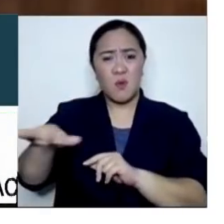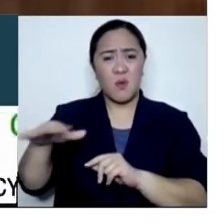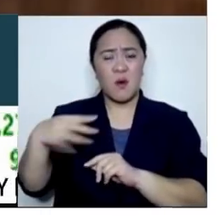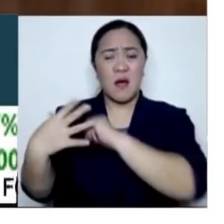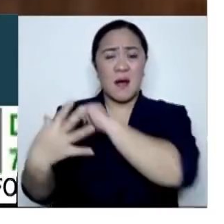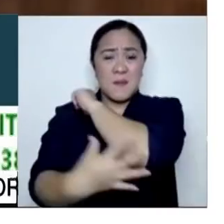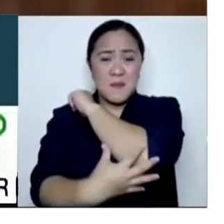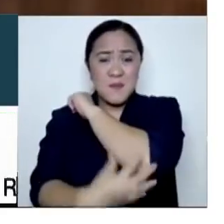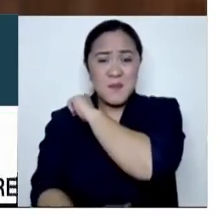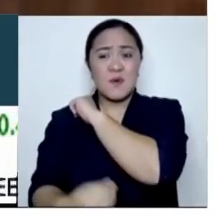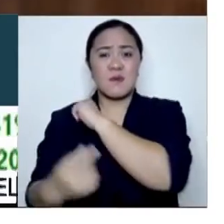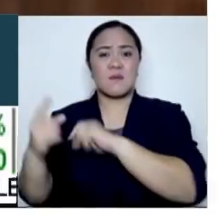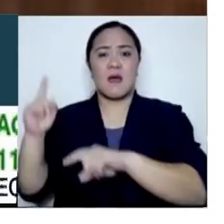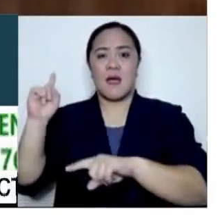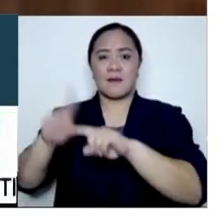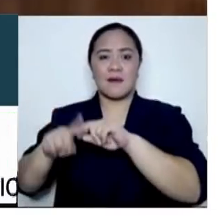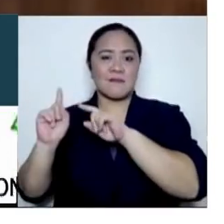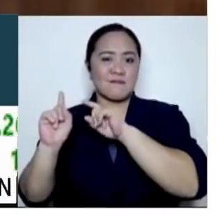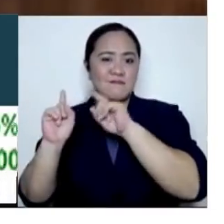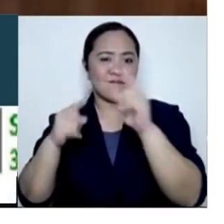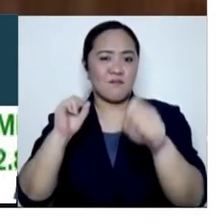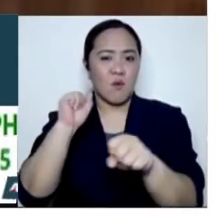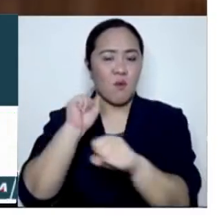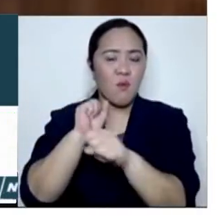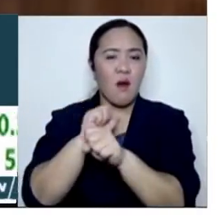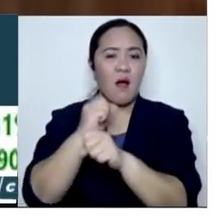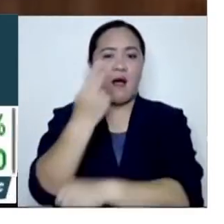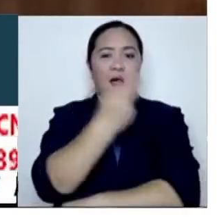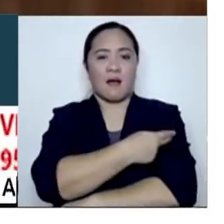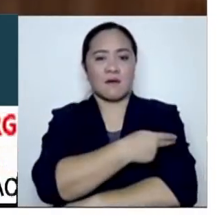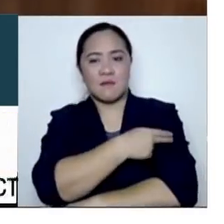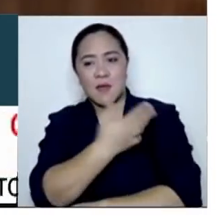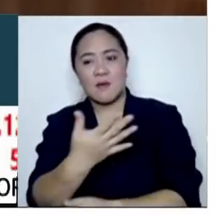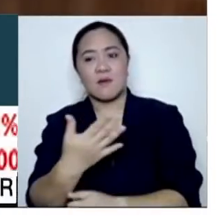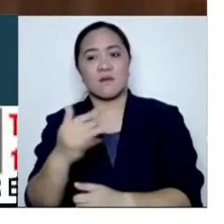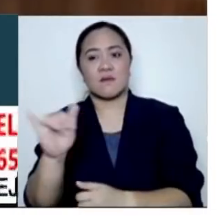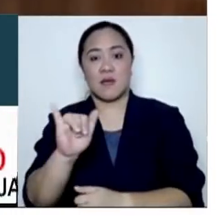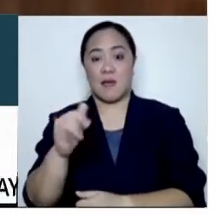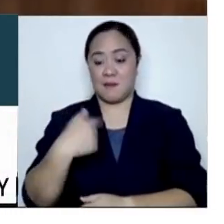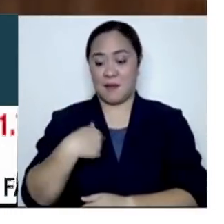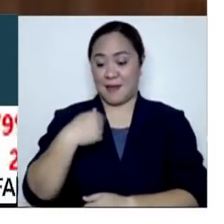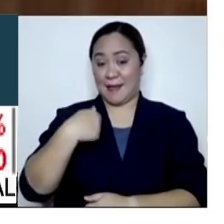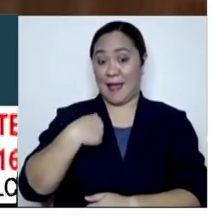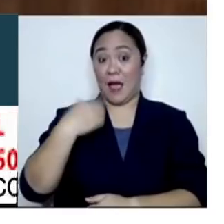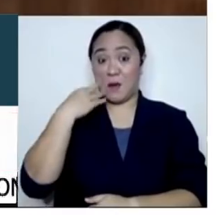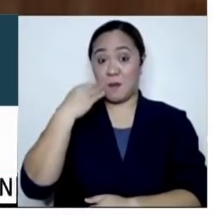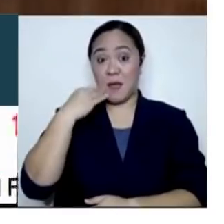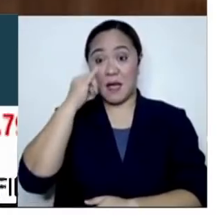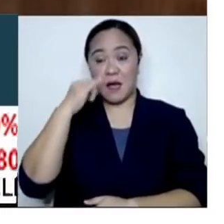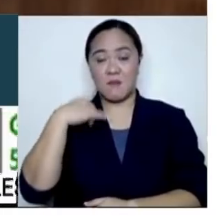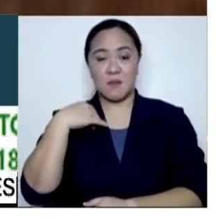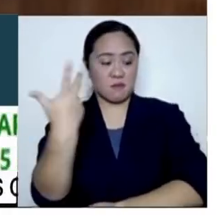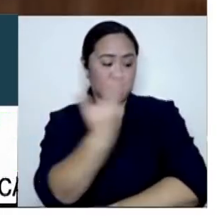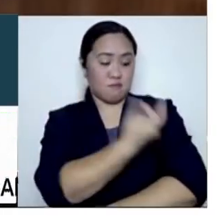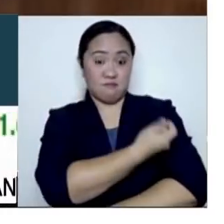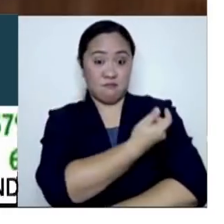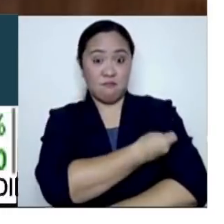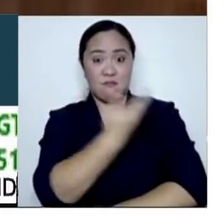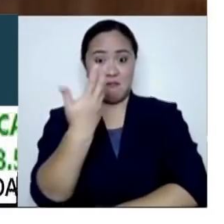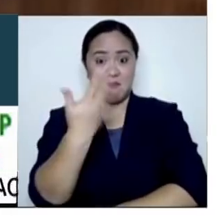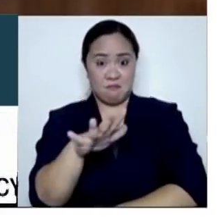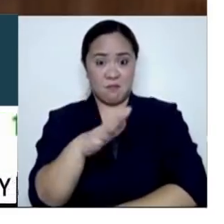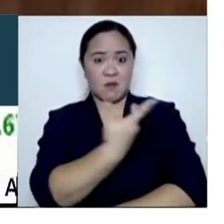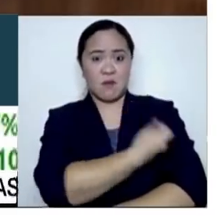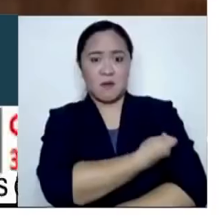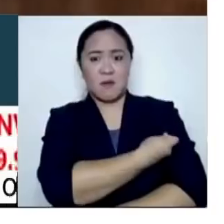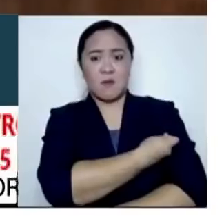hindi makapasok sa ospital. Yesterday, may dinala ako na bakunahan namin at humingi ng tulong.